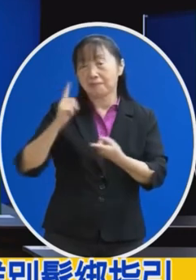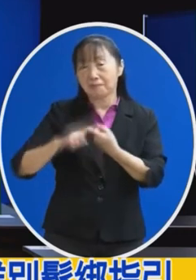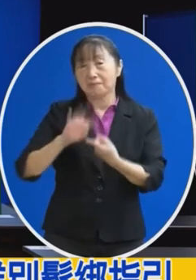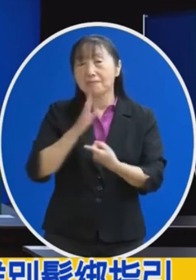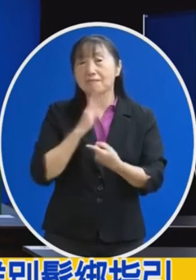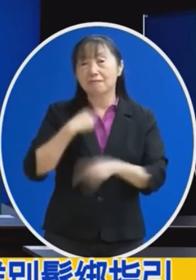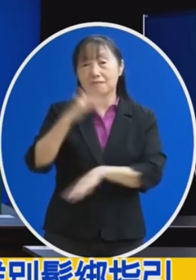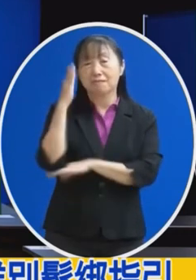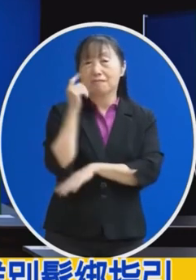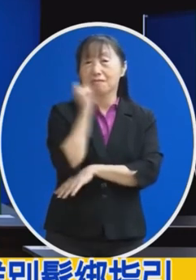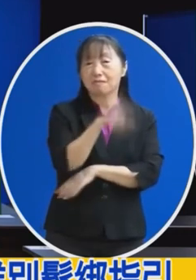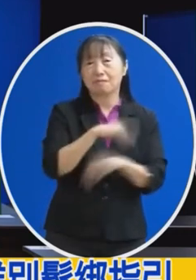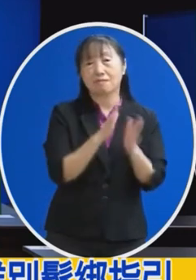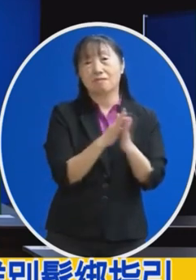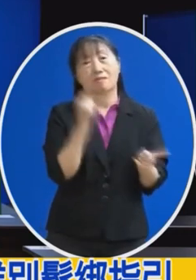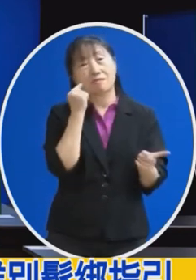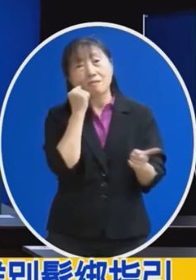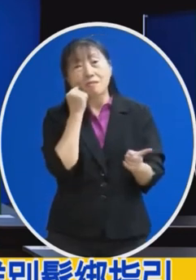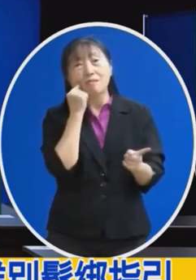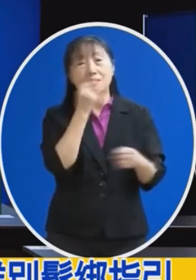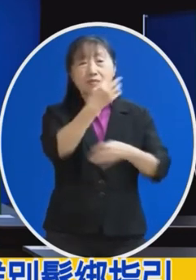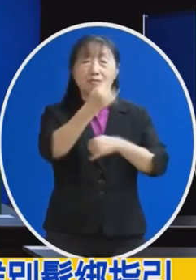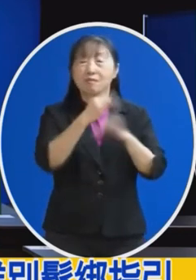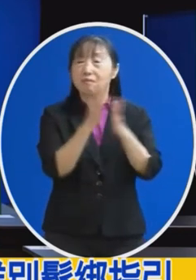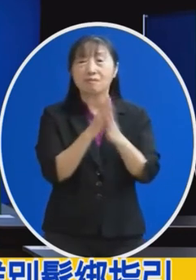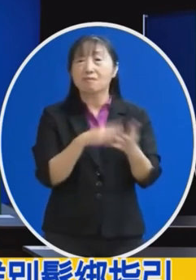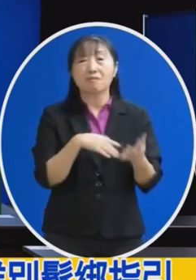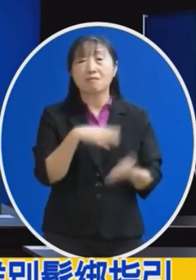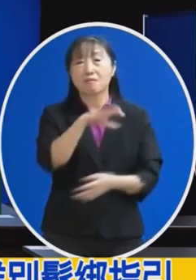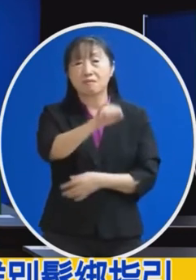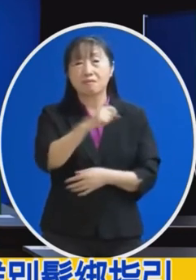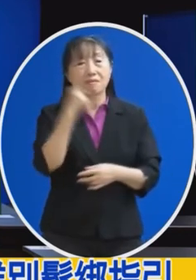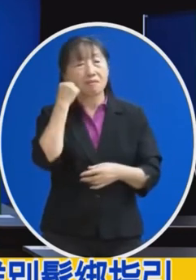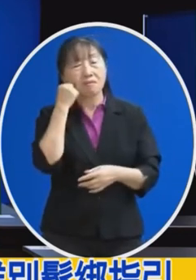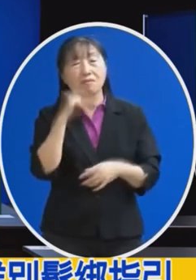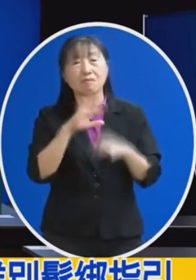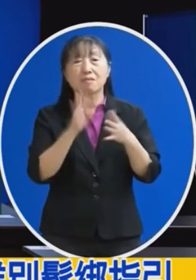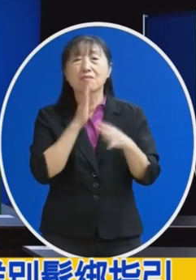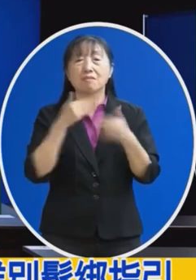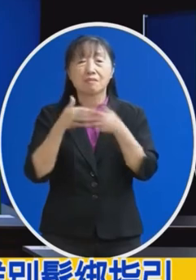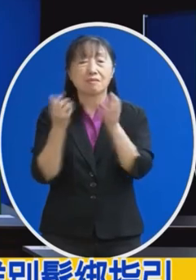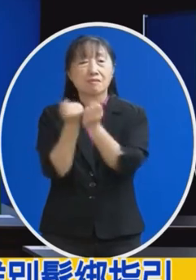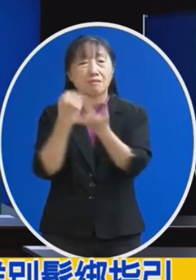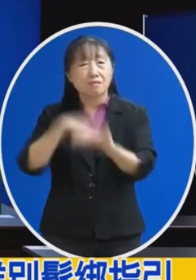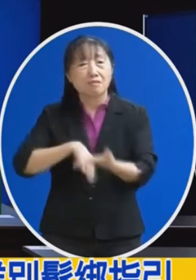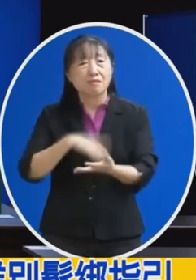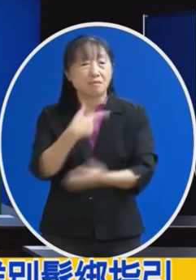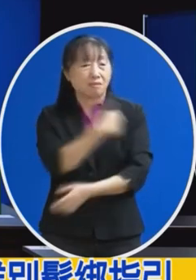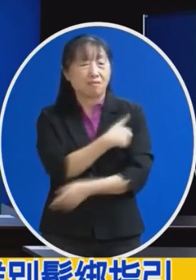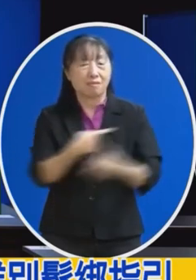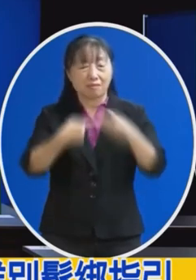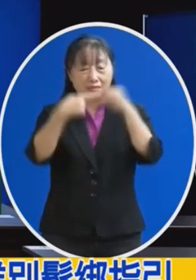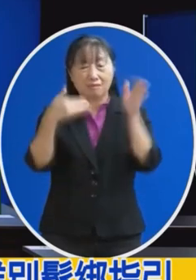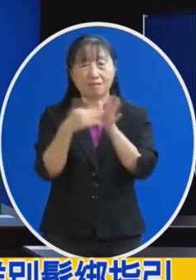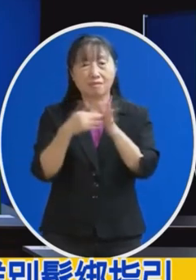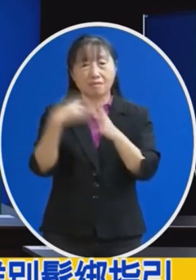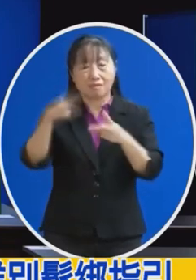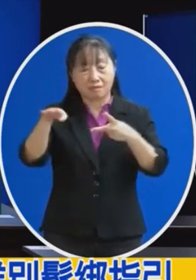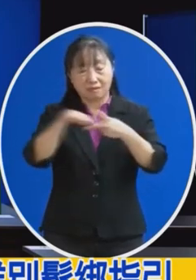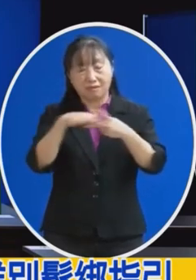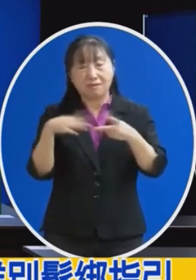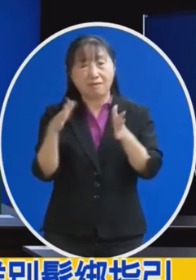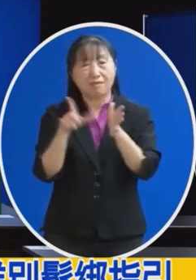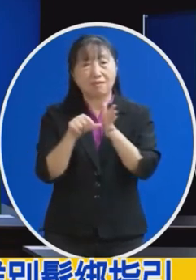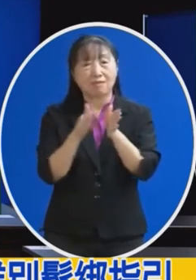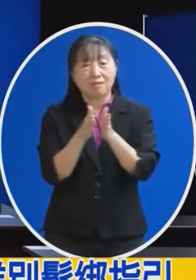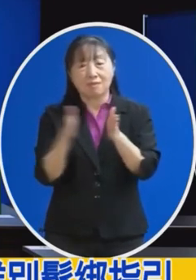出面购买的疫苗一直无法掌握这些基本的资讯，然后让有一些莫德纳的就是打过第一剂的人已经超过时间了。想请问指挥